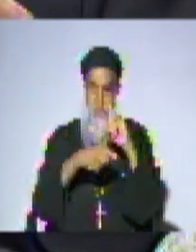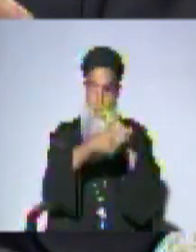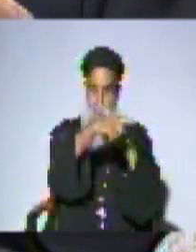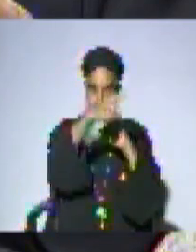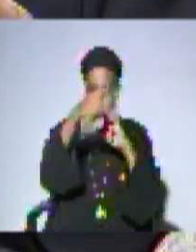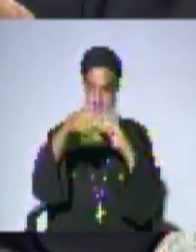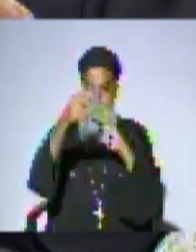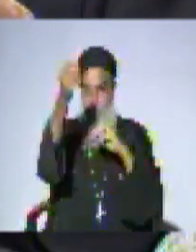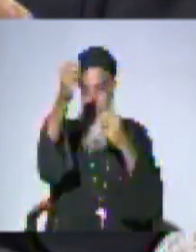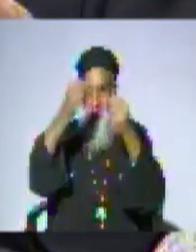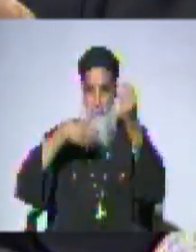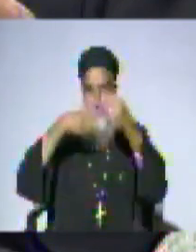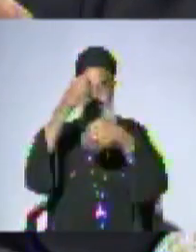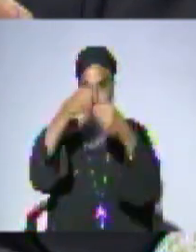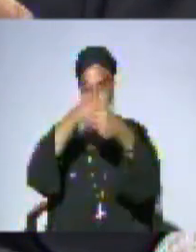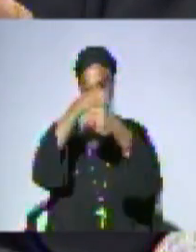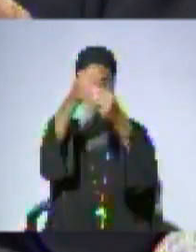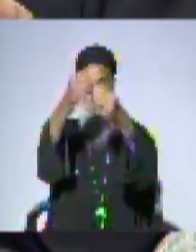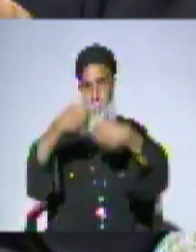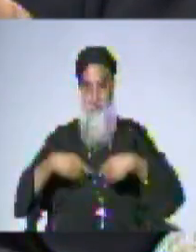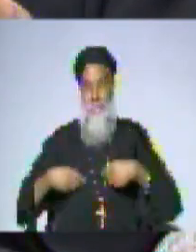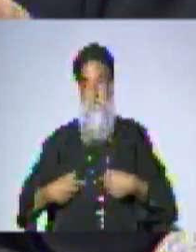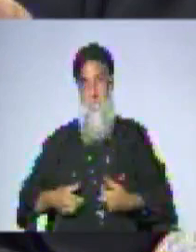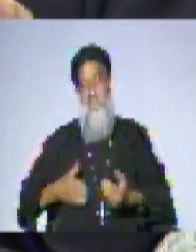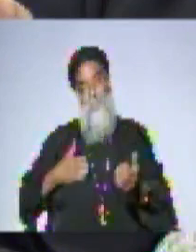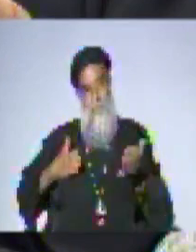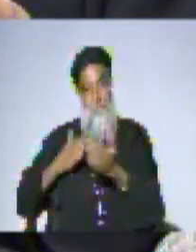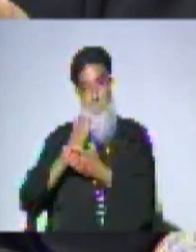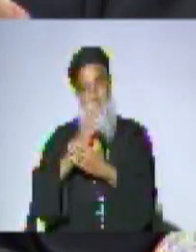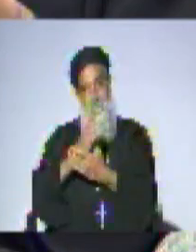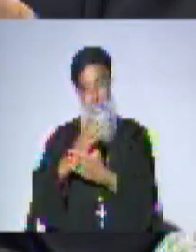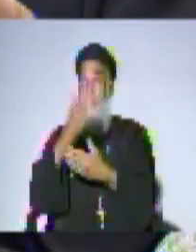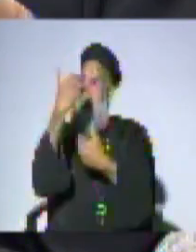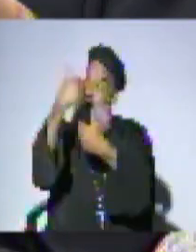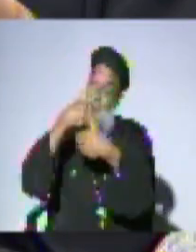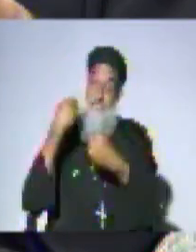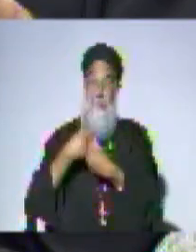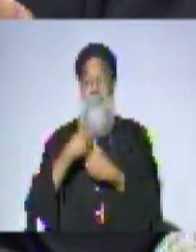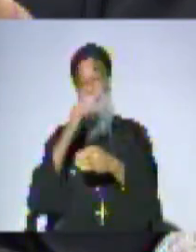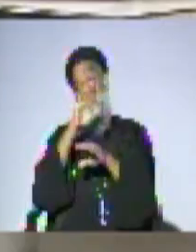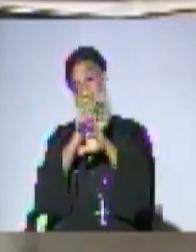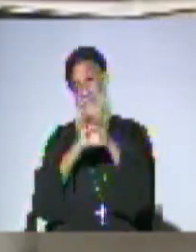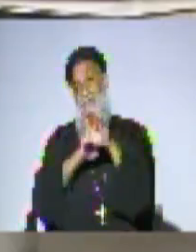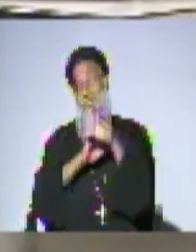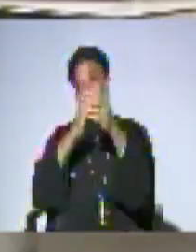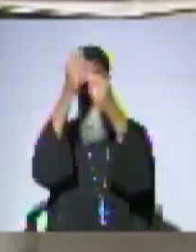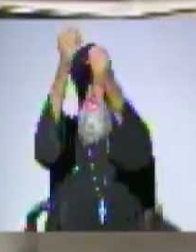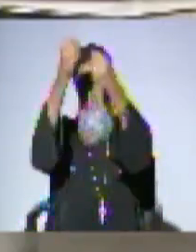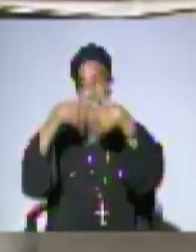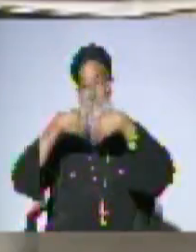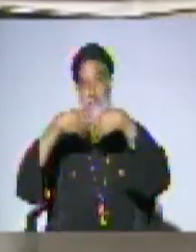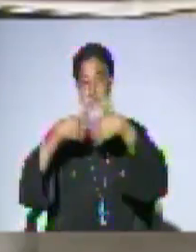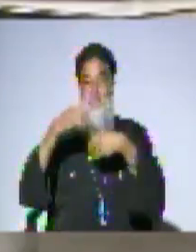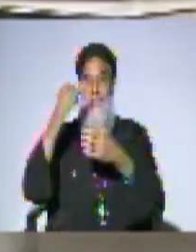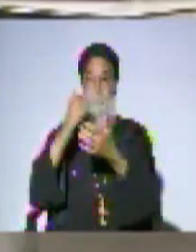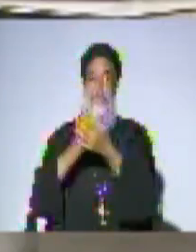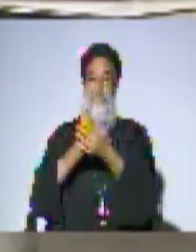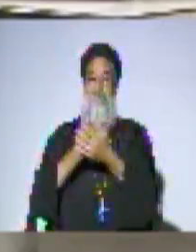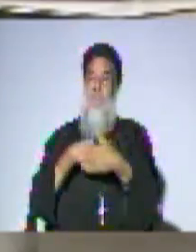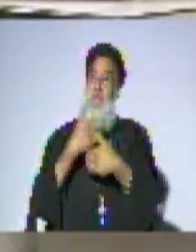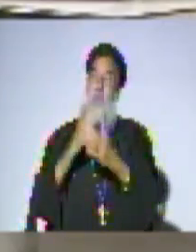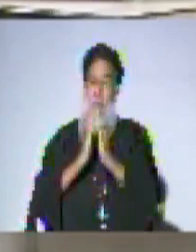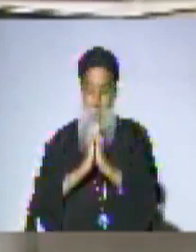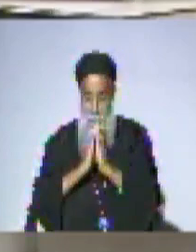وهناخده ده نعمة يا رب منك، عطية مجانية منك بالظبط حسب رأفتك، عطية إلهية لا نستحقها